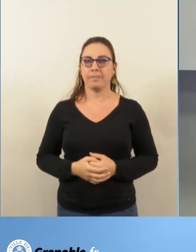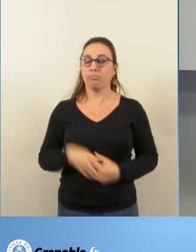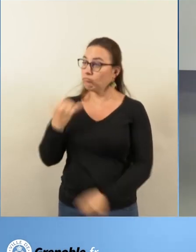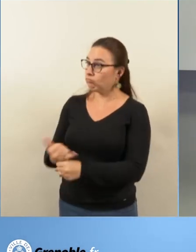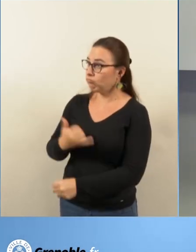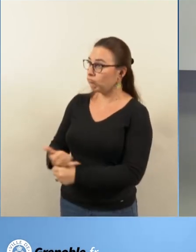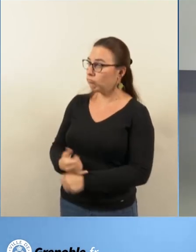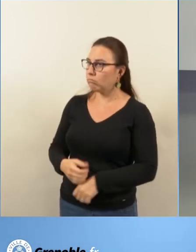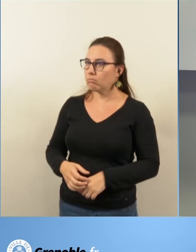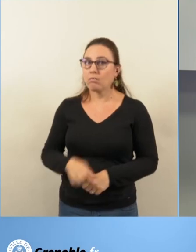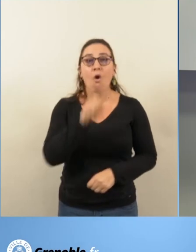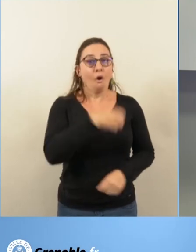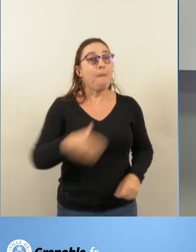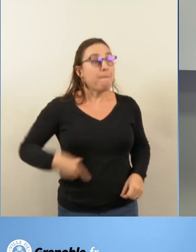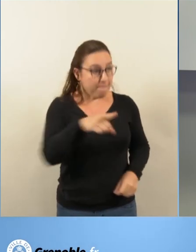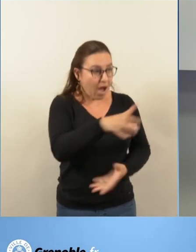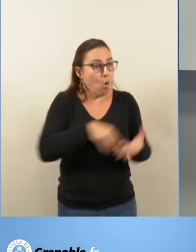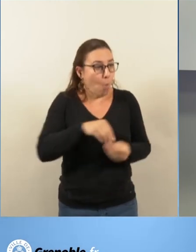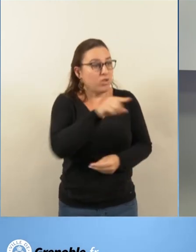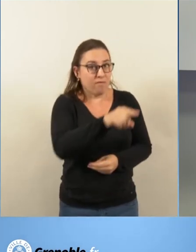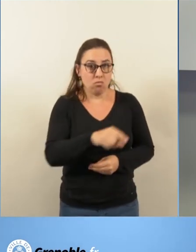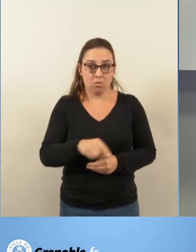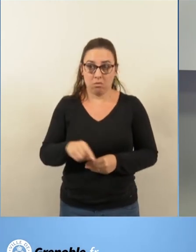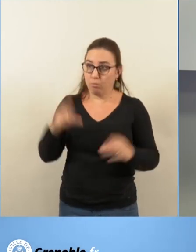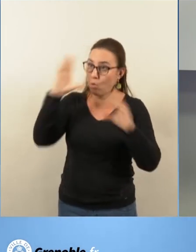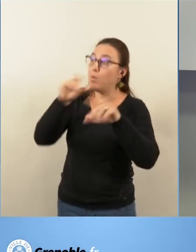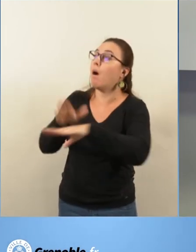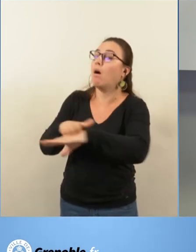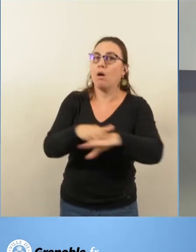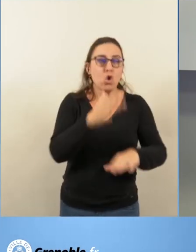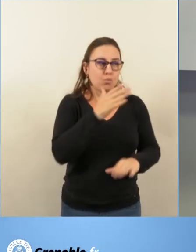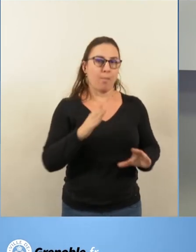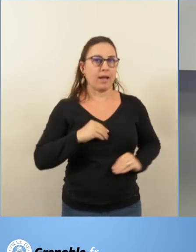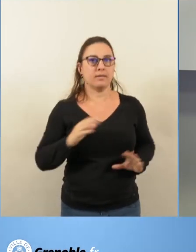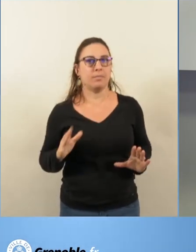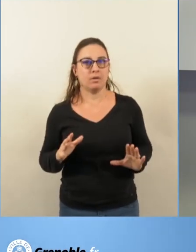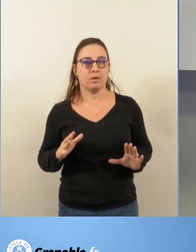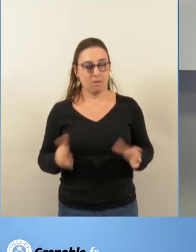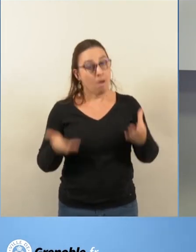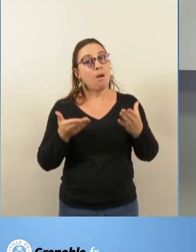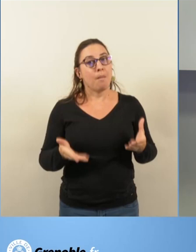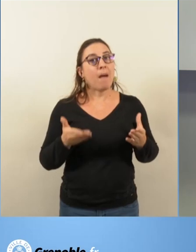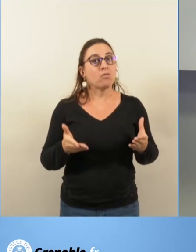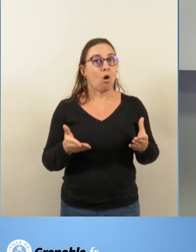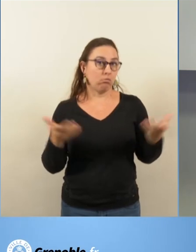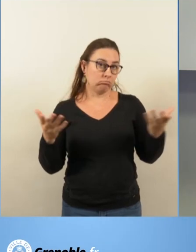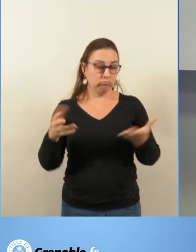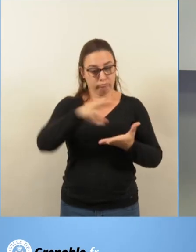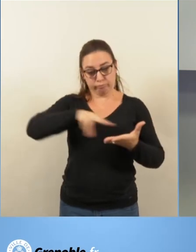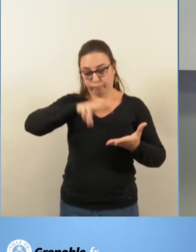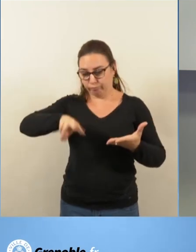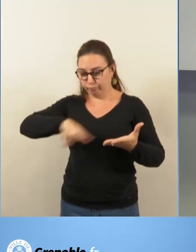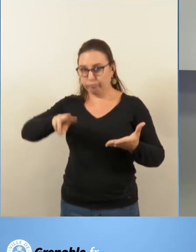le maire corrompu je le rappelle et je ne peux pas laisser ça comme ça je vais vous lire juste ce qui figure sur votre